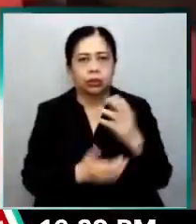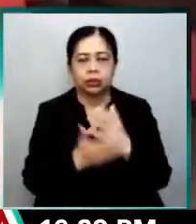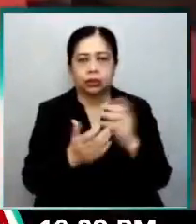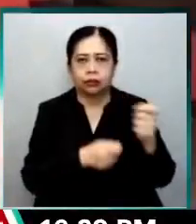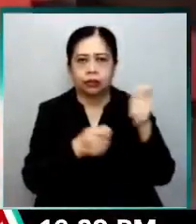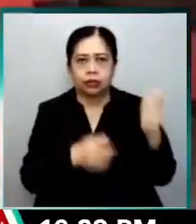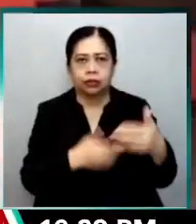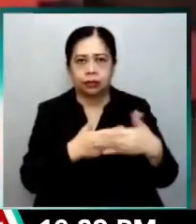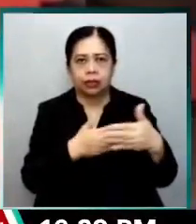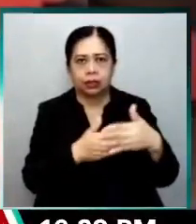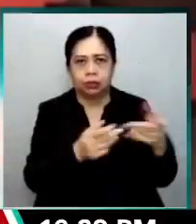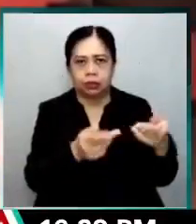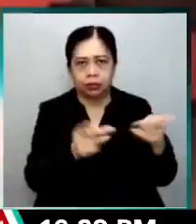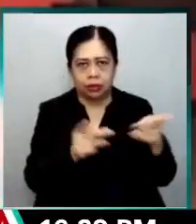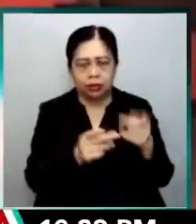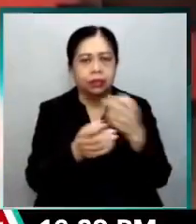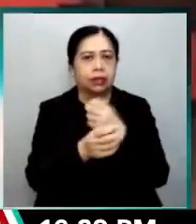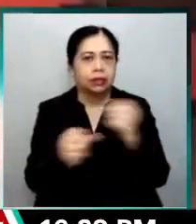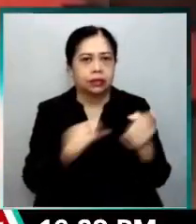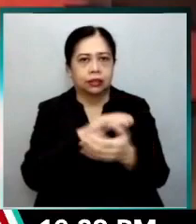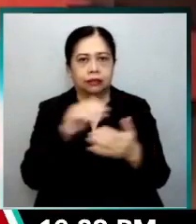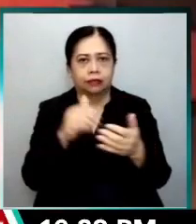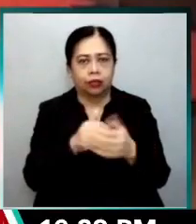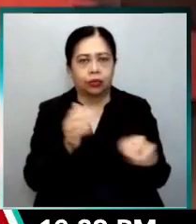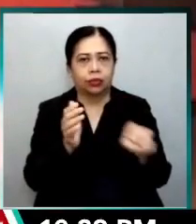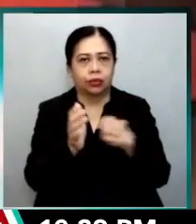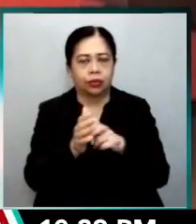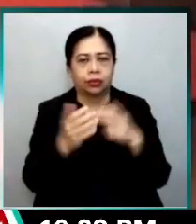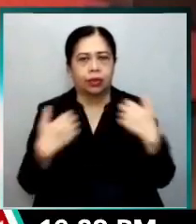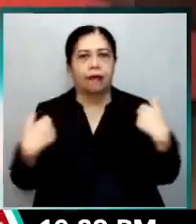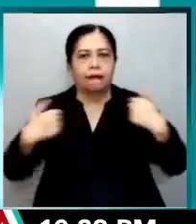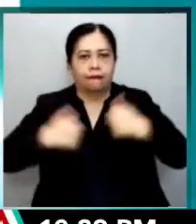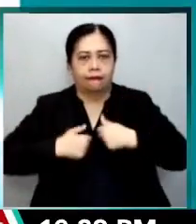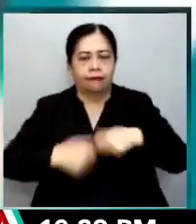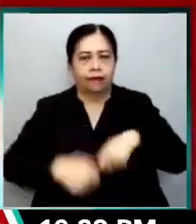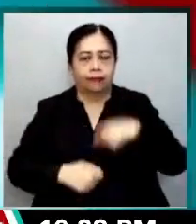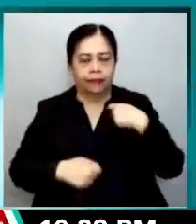lugar ang mga pasaherong nakasuot daw ng life